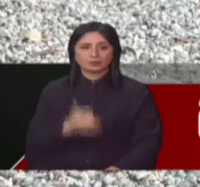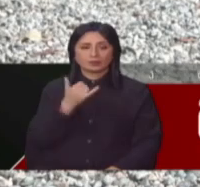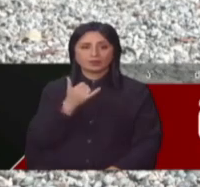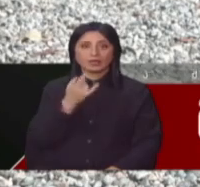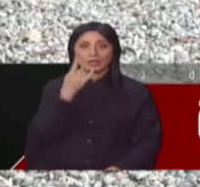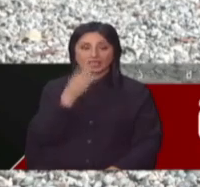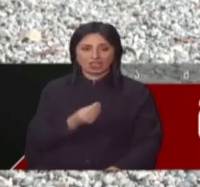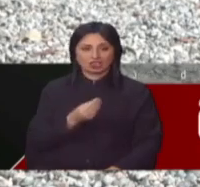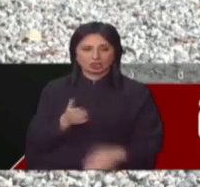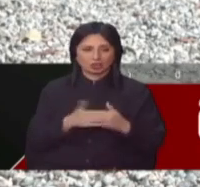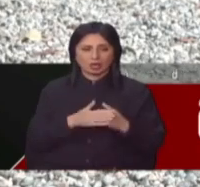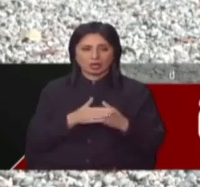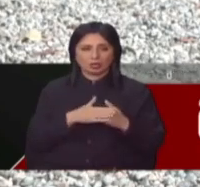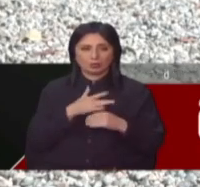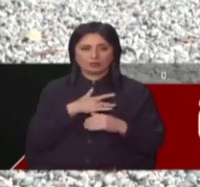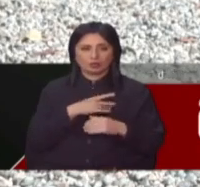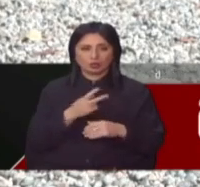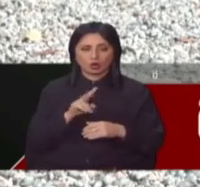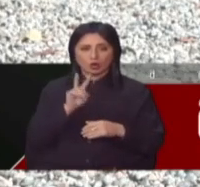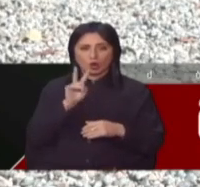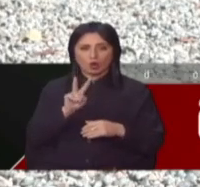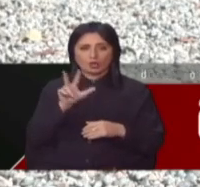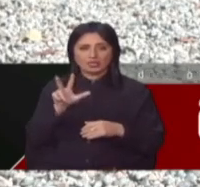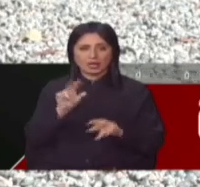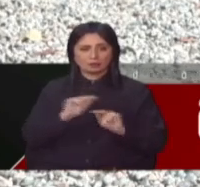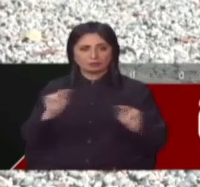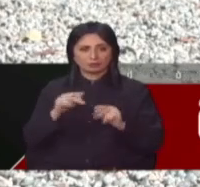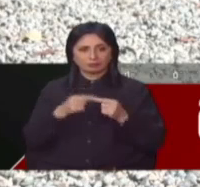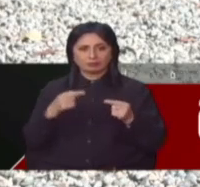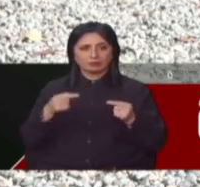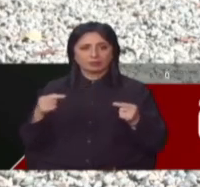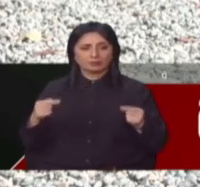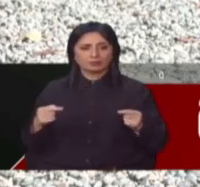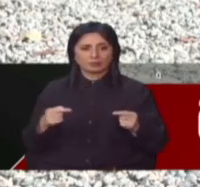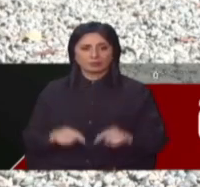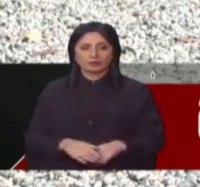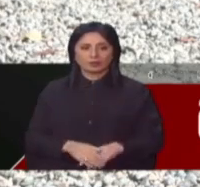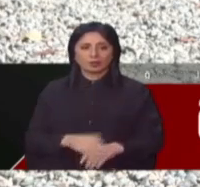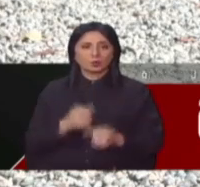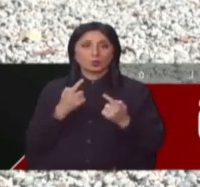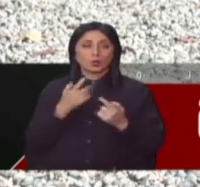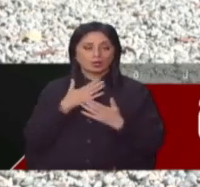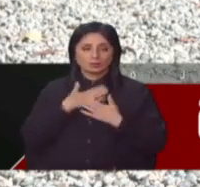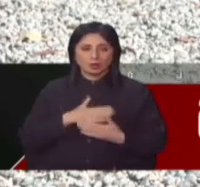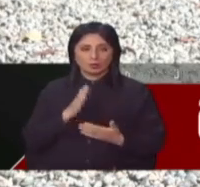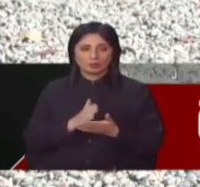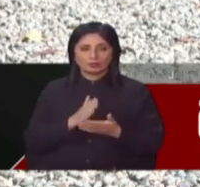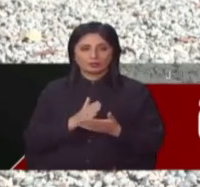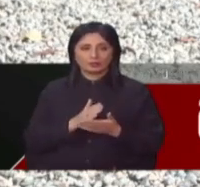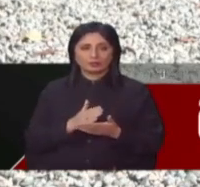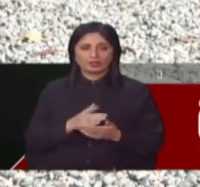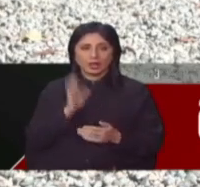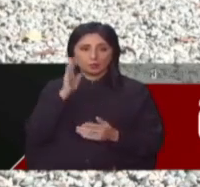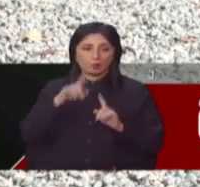dreși da xloibit. Ori sami instructaje cu itarde boda da, ma uiti. U agresat ma copiliuar da, mama